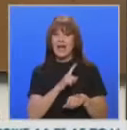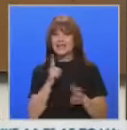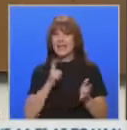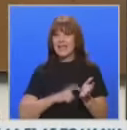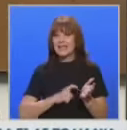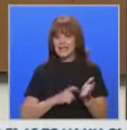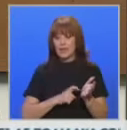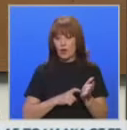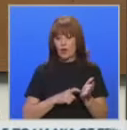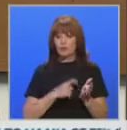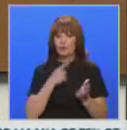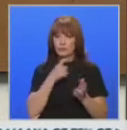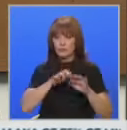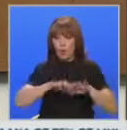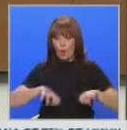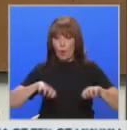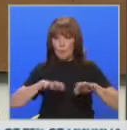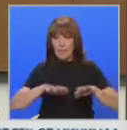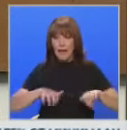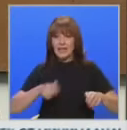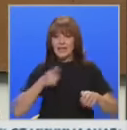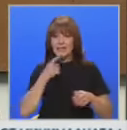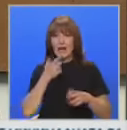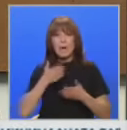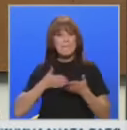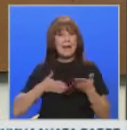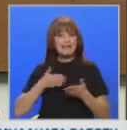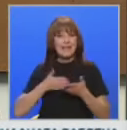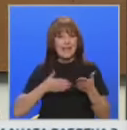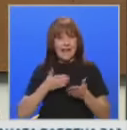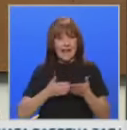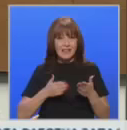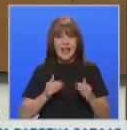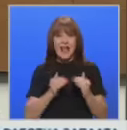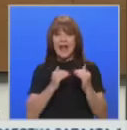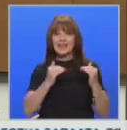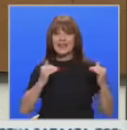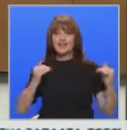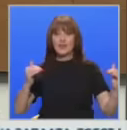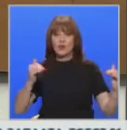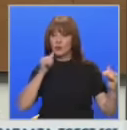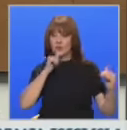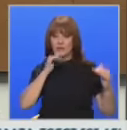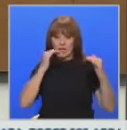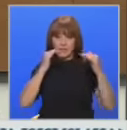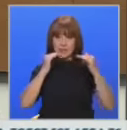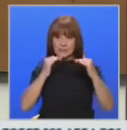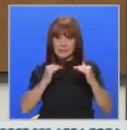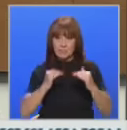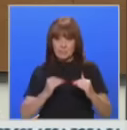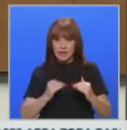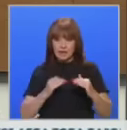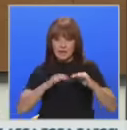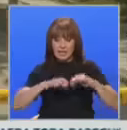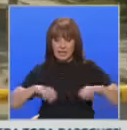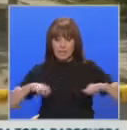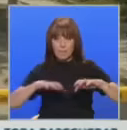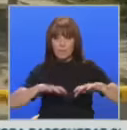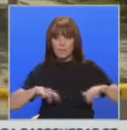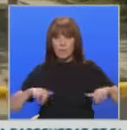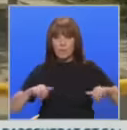добиване на инертни материали от коритата на реките, нивото на коритото на реката спада и всъщност се подкопават основите на